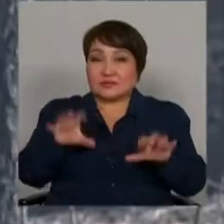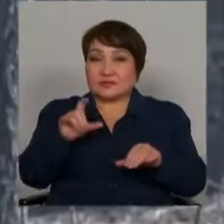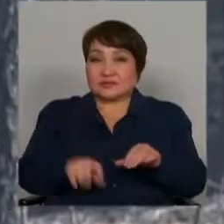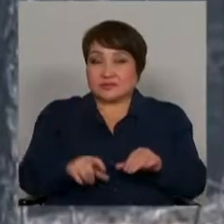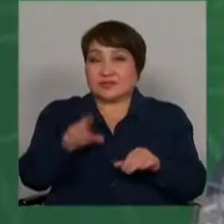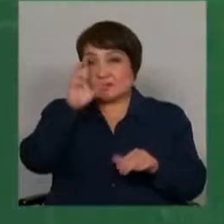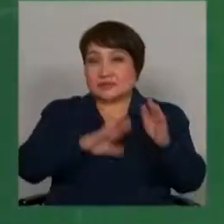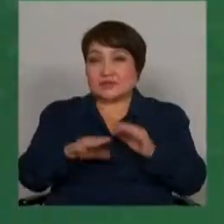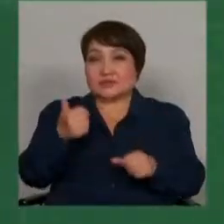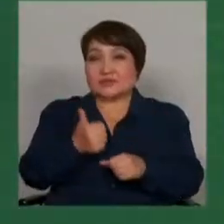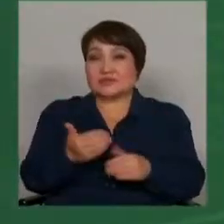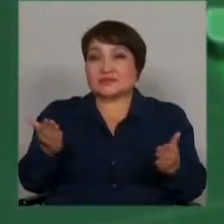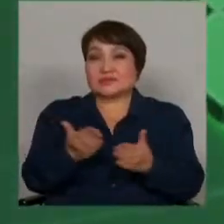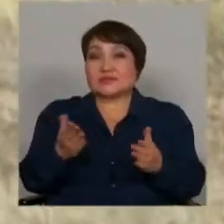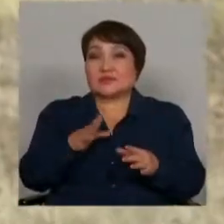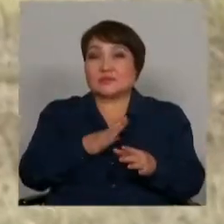қандай болды?